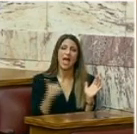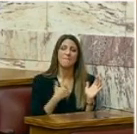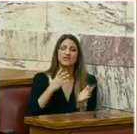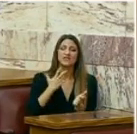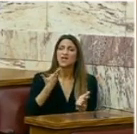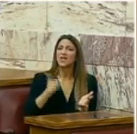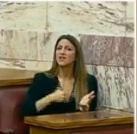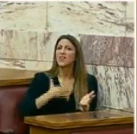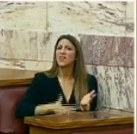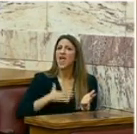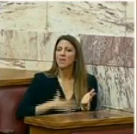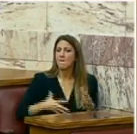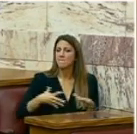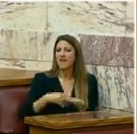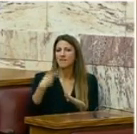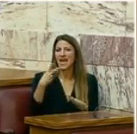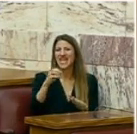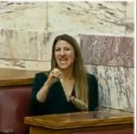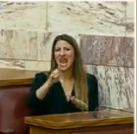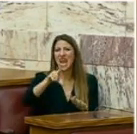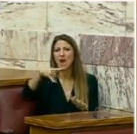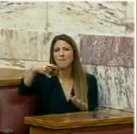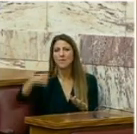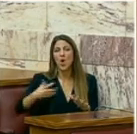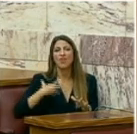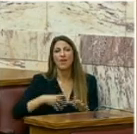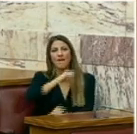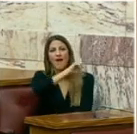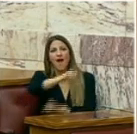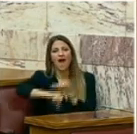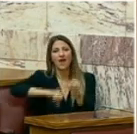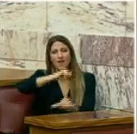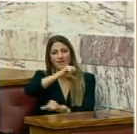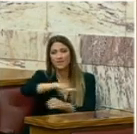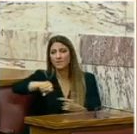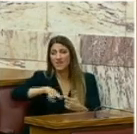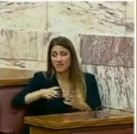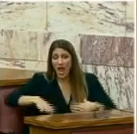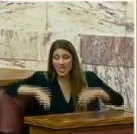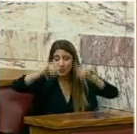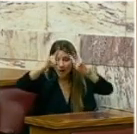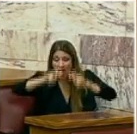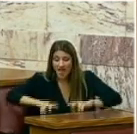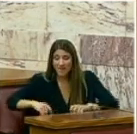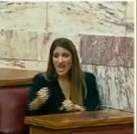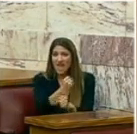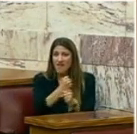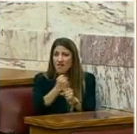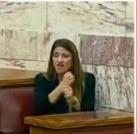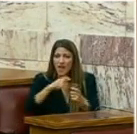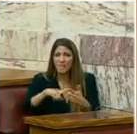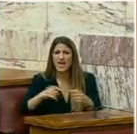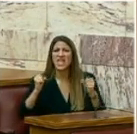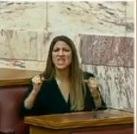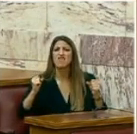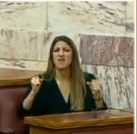Κελπνό, να ανοίξουμε αυτή τη διερεύνηση στο χώρο της υγείας και του φαρμάκου, κατά την άποψή μου δεν